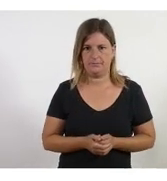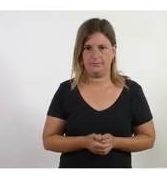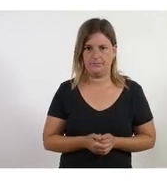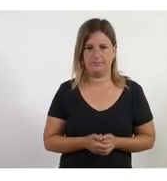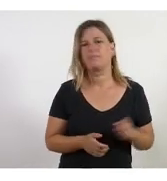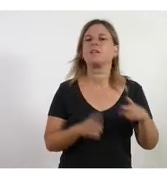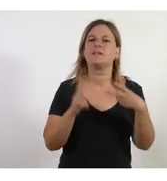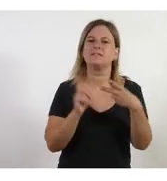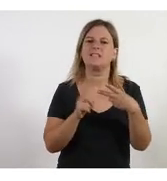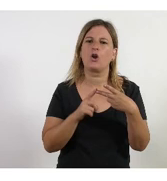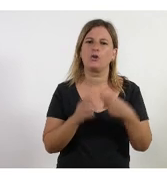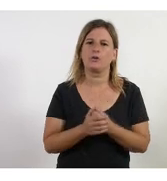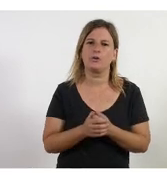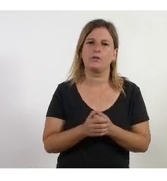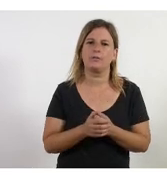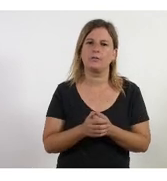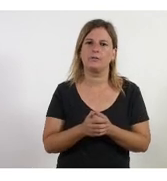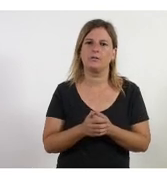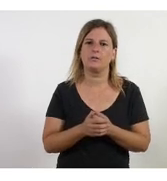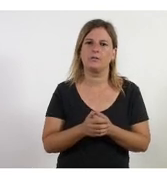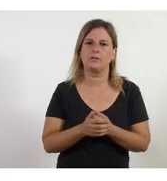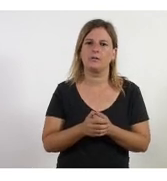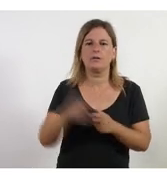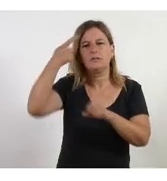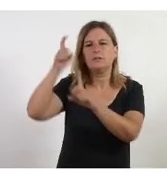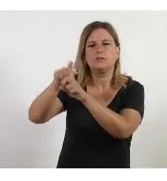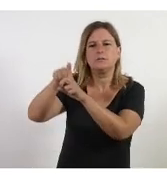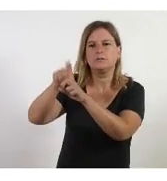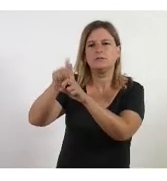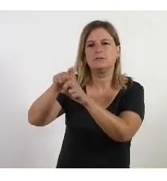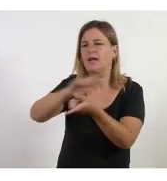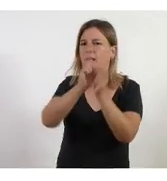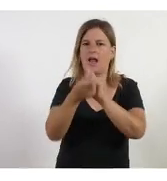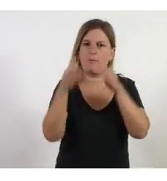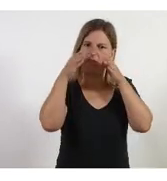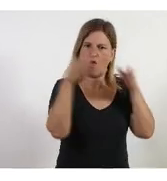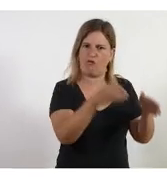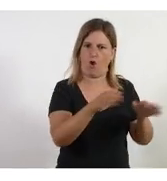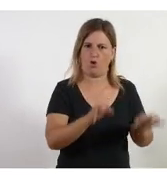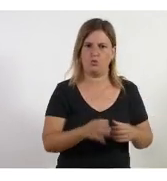Segon, canviem el focus d'atenció. Mireu,